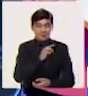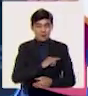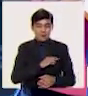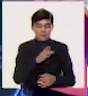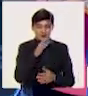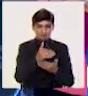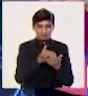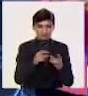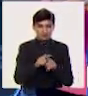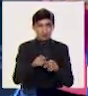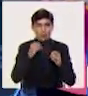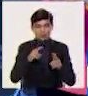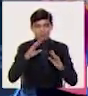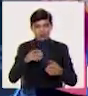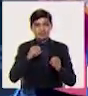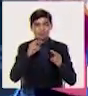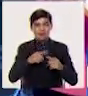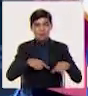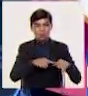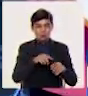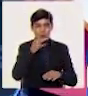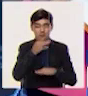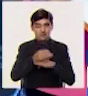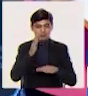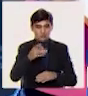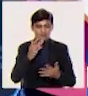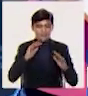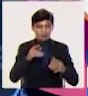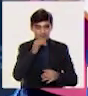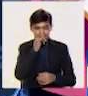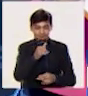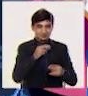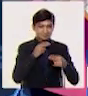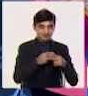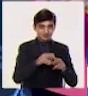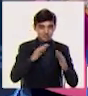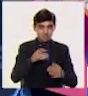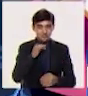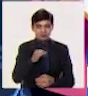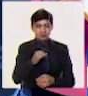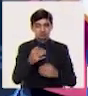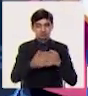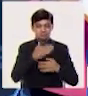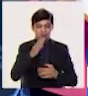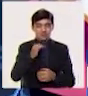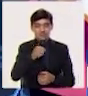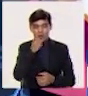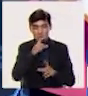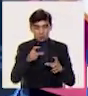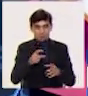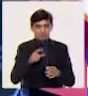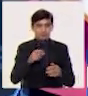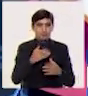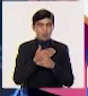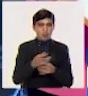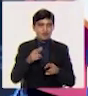бақ өкілдерінің қауіпсіздігіне жергілікті органдар жауапты болады дейді. Ал мемлекеттік органдар жасырын бағатын ақпаратты тілшілерге қол жетімді